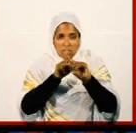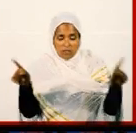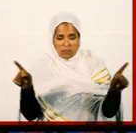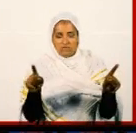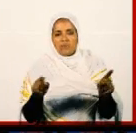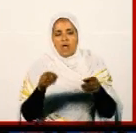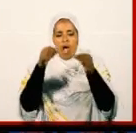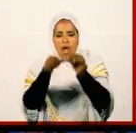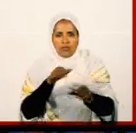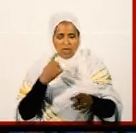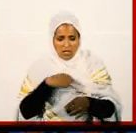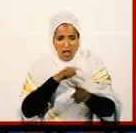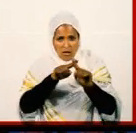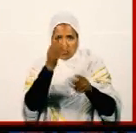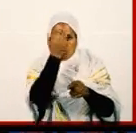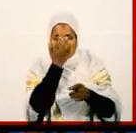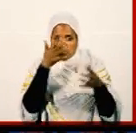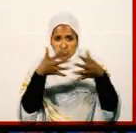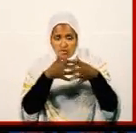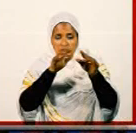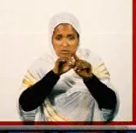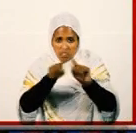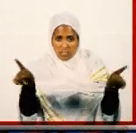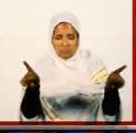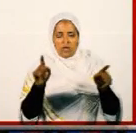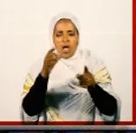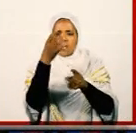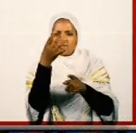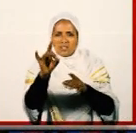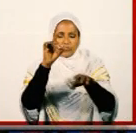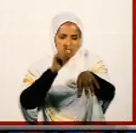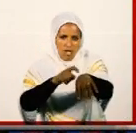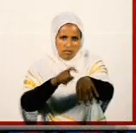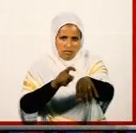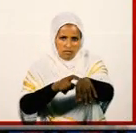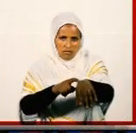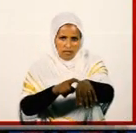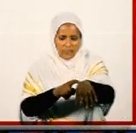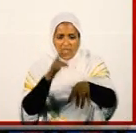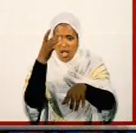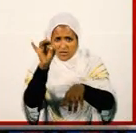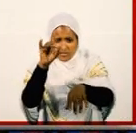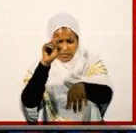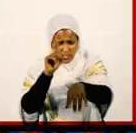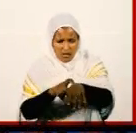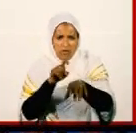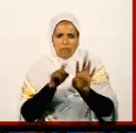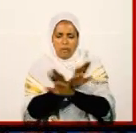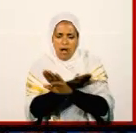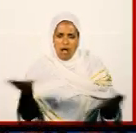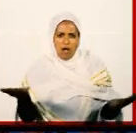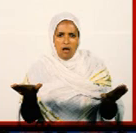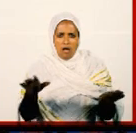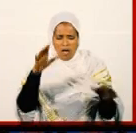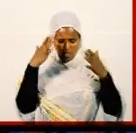ያው ባለመቆየት እኛ ግን ያው ቢቻል እንደውም 18 ሰዓት እኮ ነው አይደለም እንዴ? 18 ሰዓት